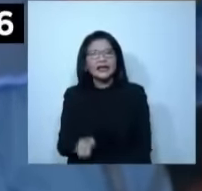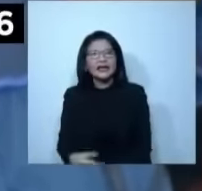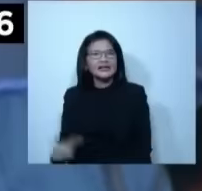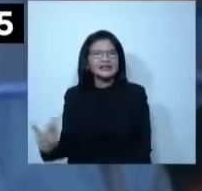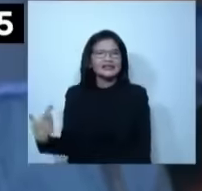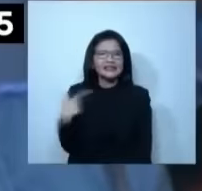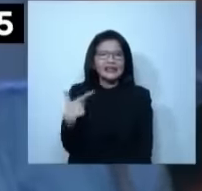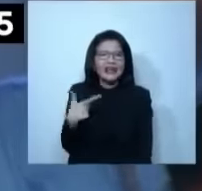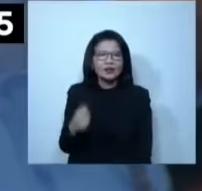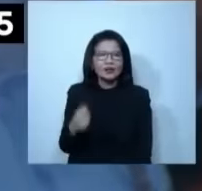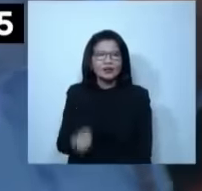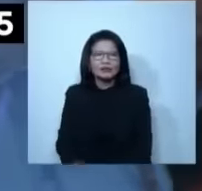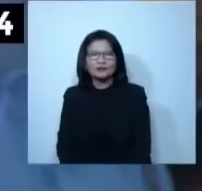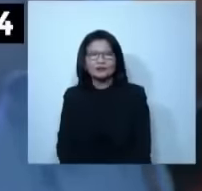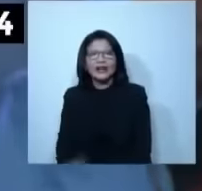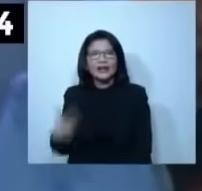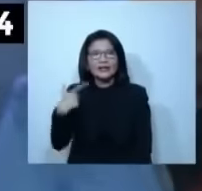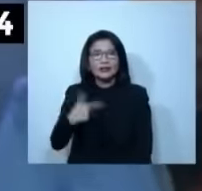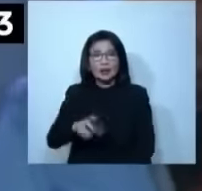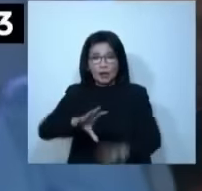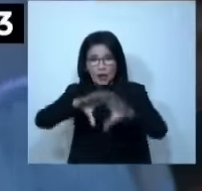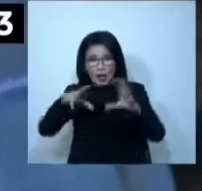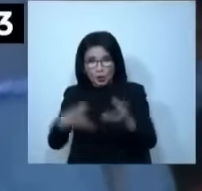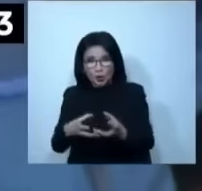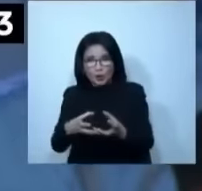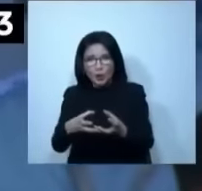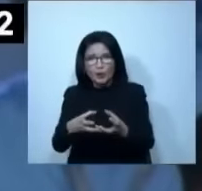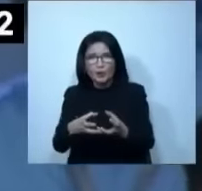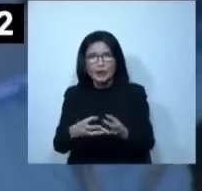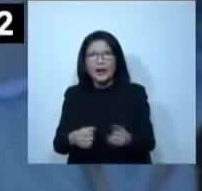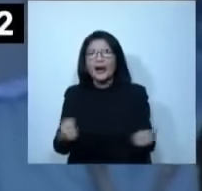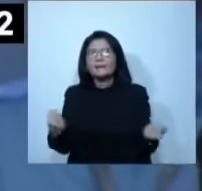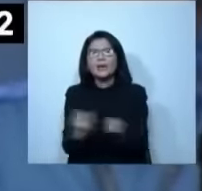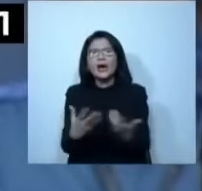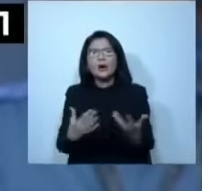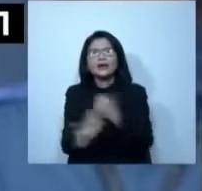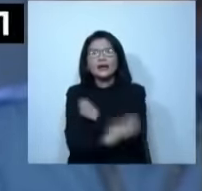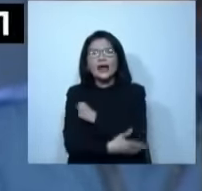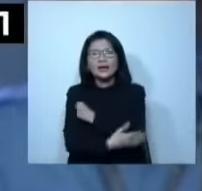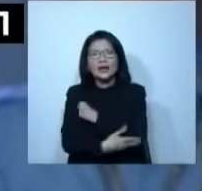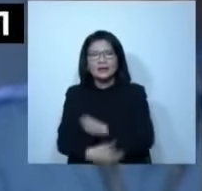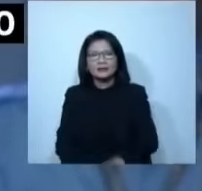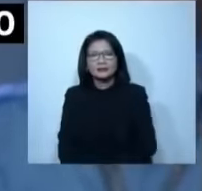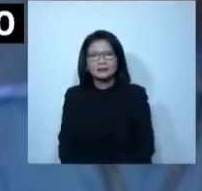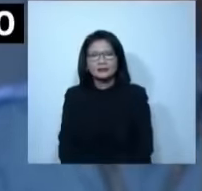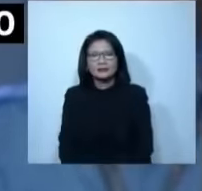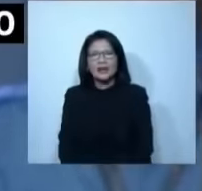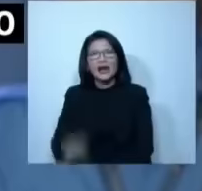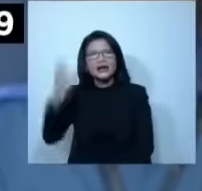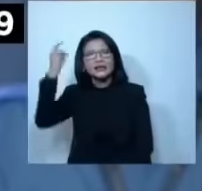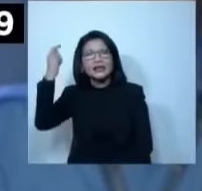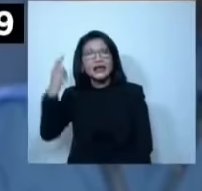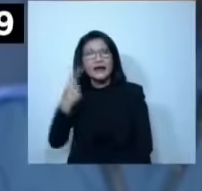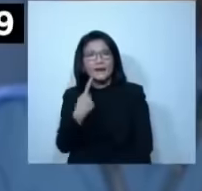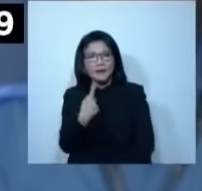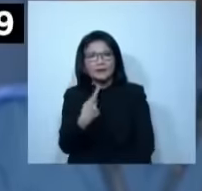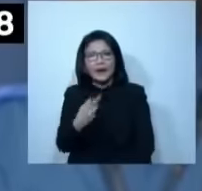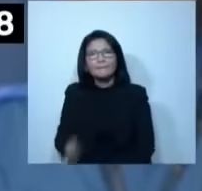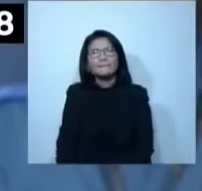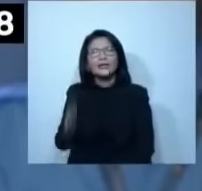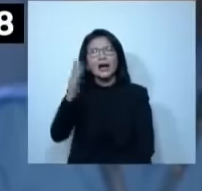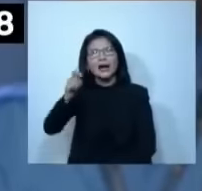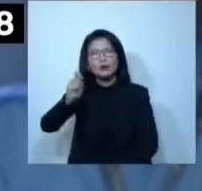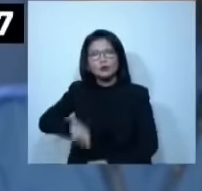oleh kelompok teroris separatis ini. Jadi rencana saya pertama adalah tentunya menegakkan